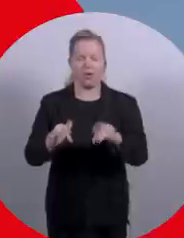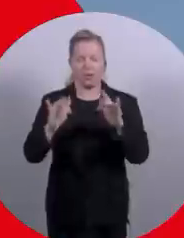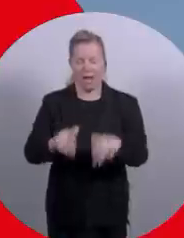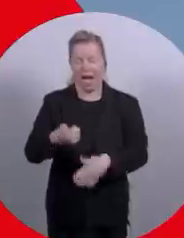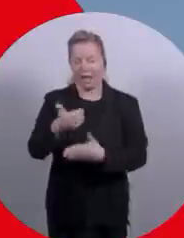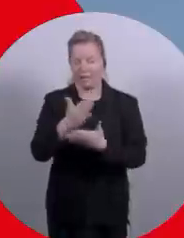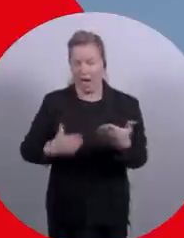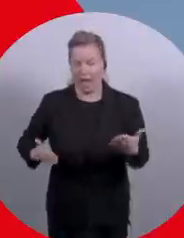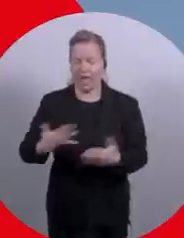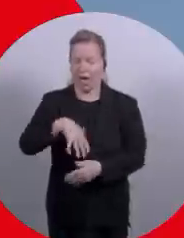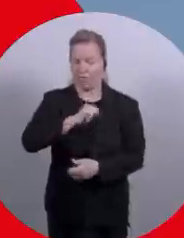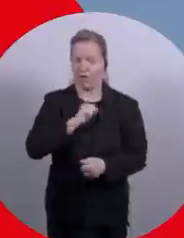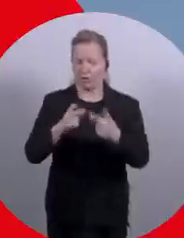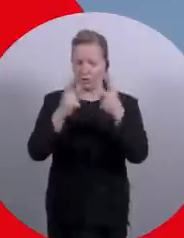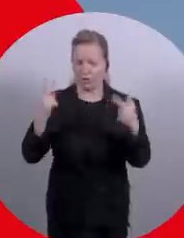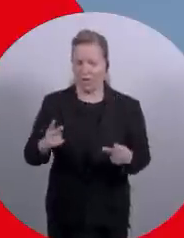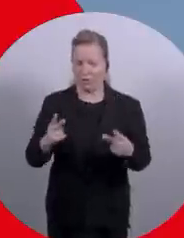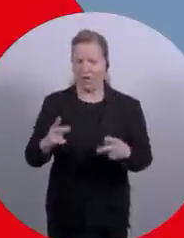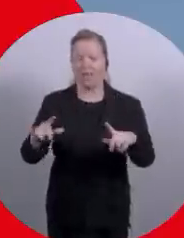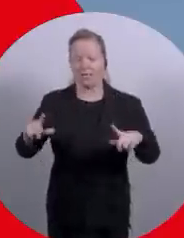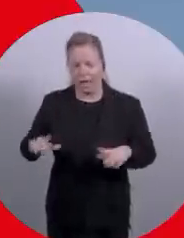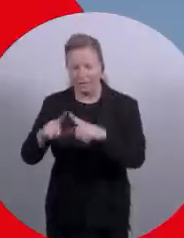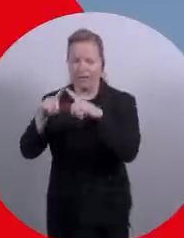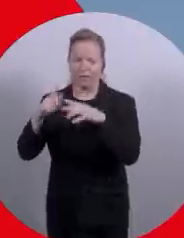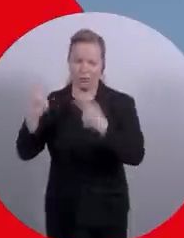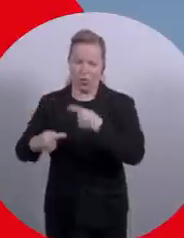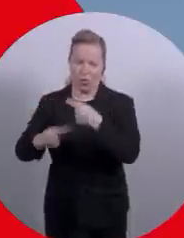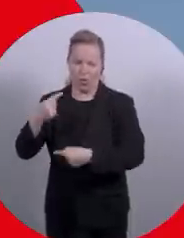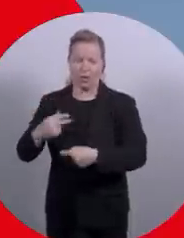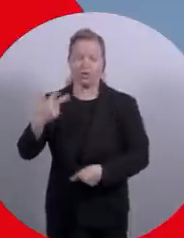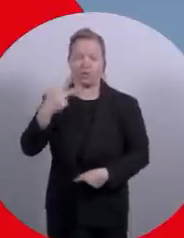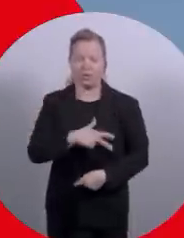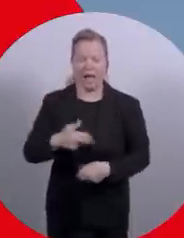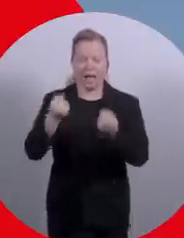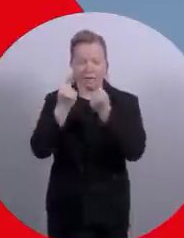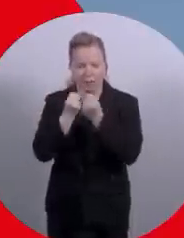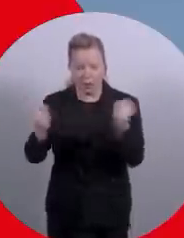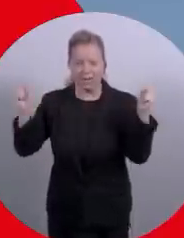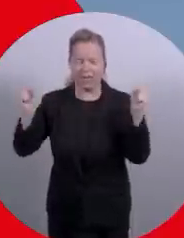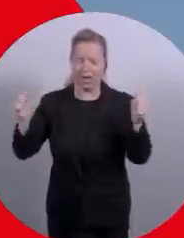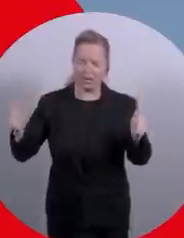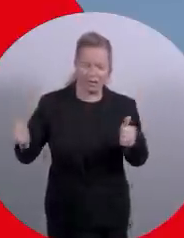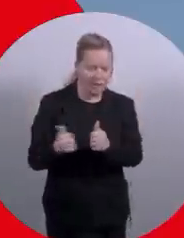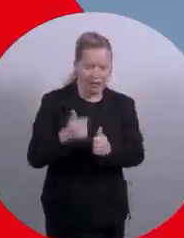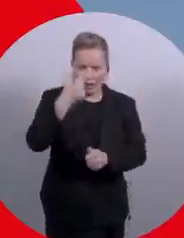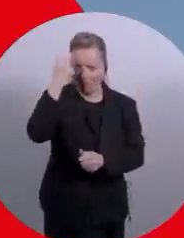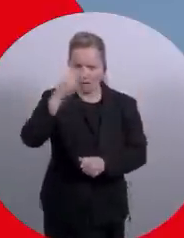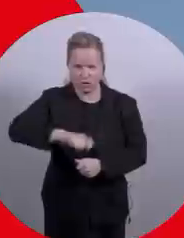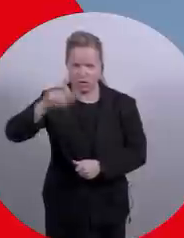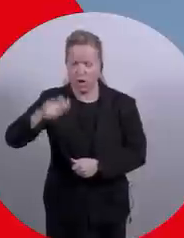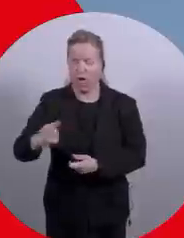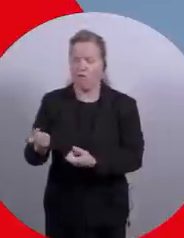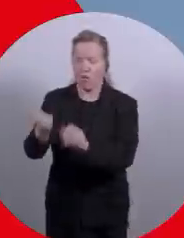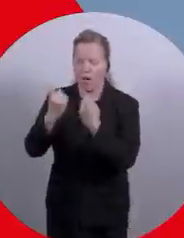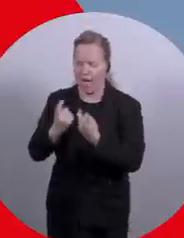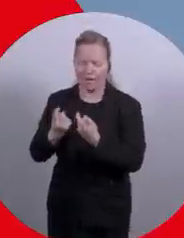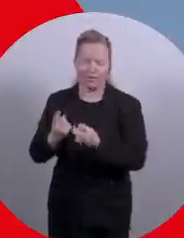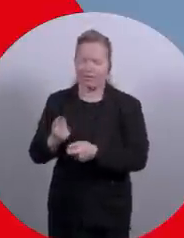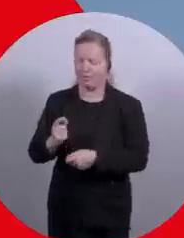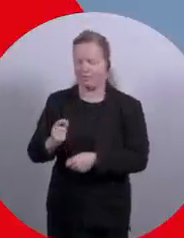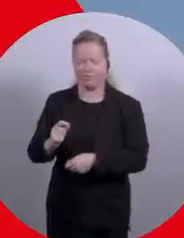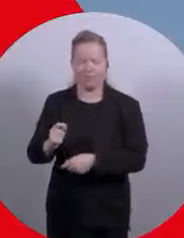unseres Erfolgskonzepts liebe Genossinnen und Genossen Sozialdemokratie an der Seite der Menschen woher sie kommen ist zweitrangig